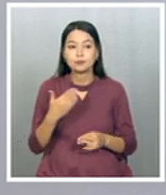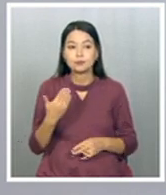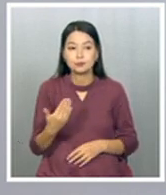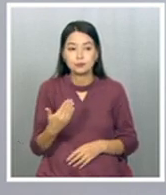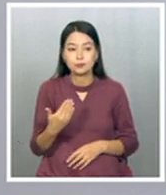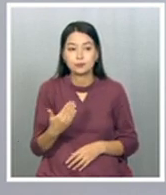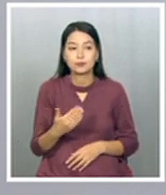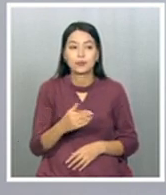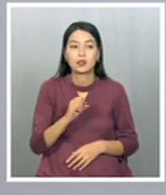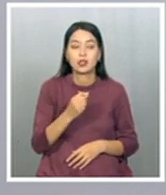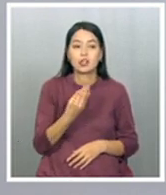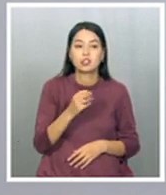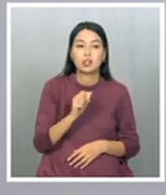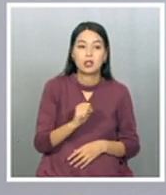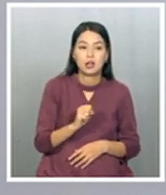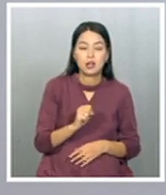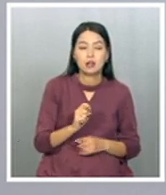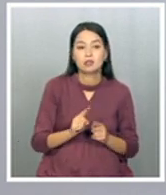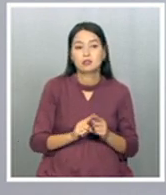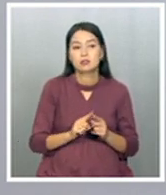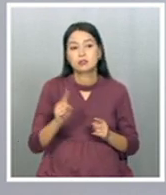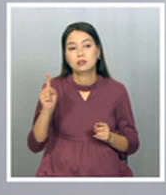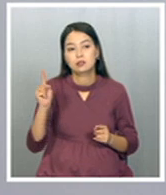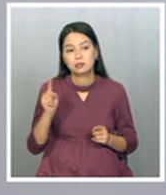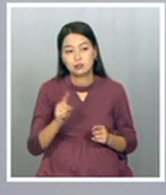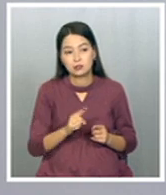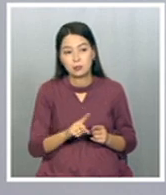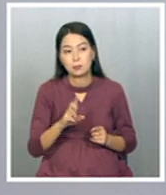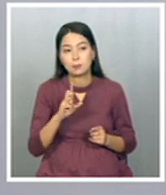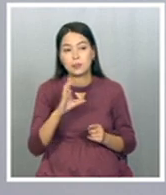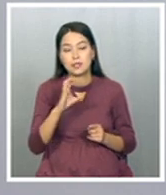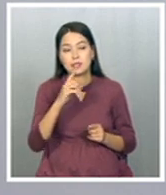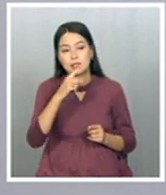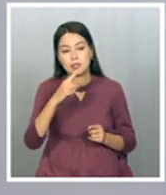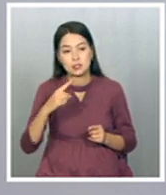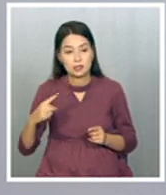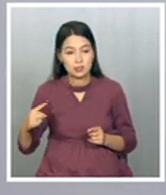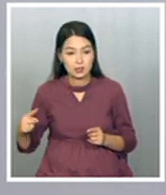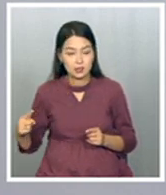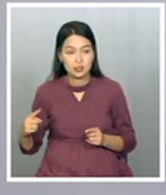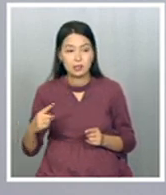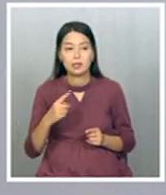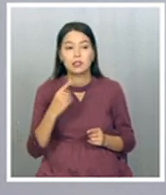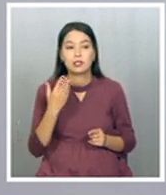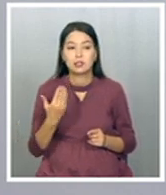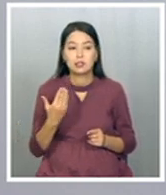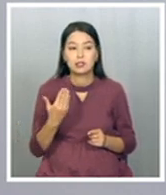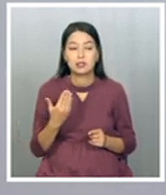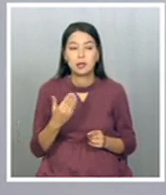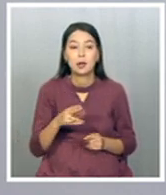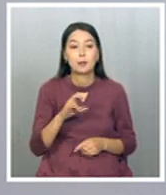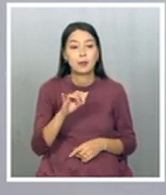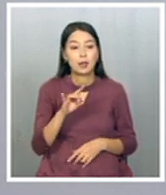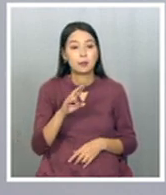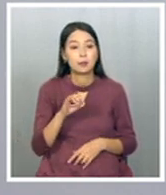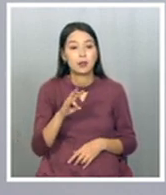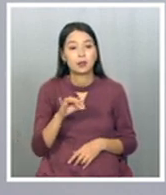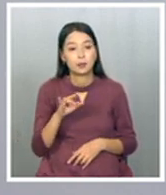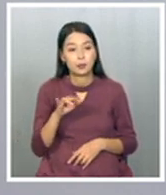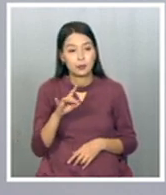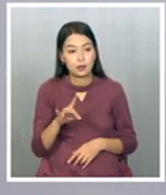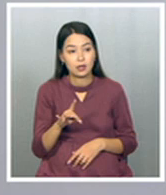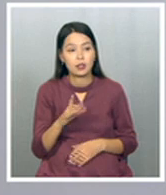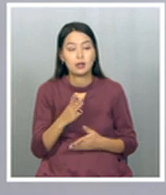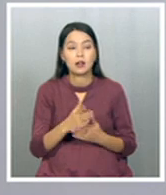HA түзуі BC үшбұрыштың кесіндісіне қандай перпендикуляр. Ал